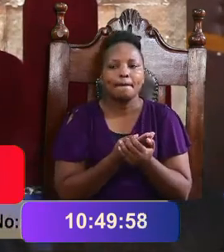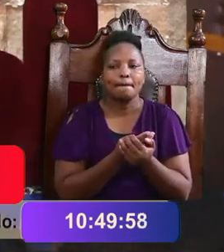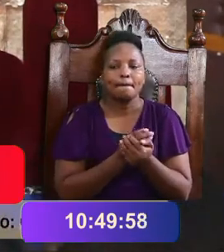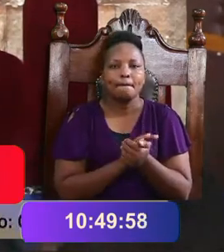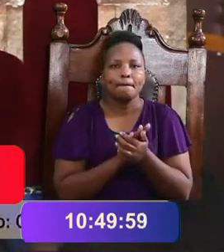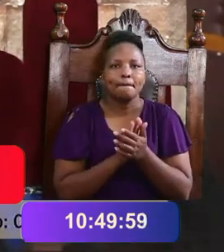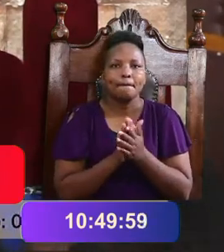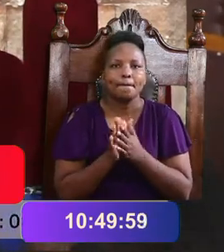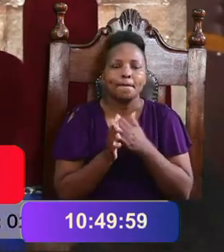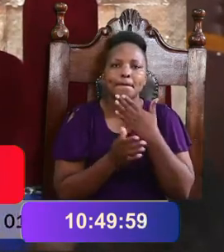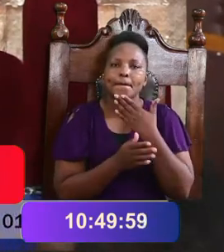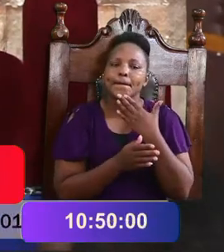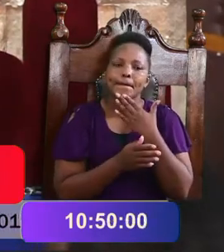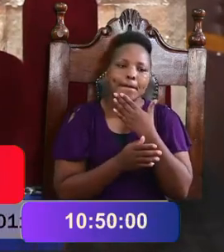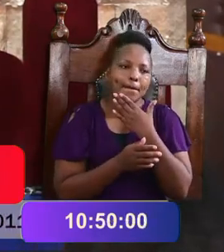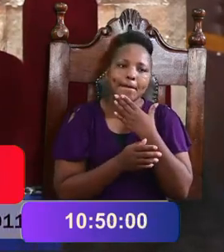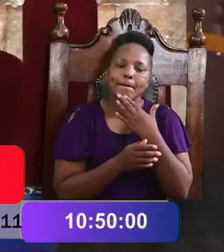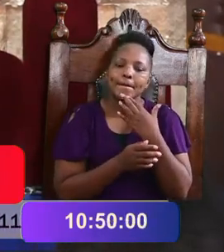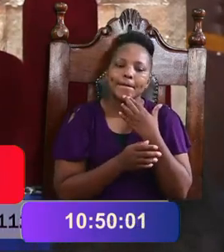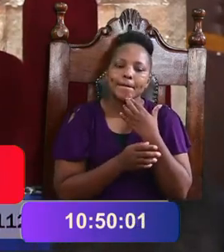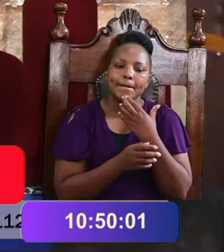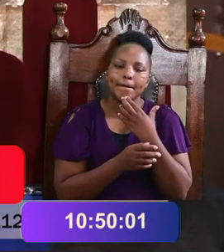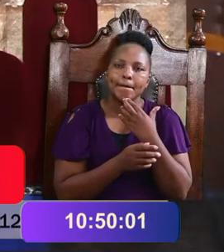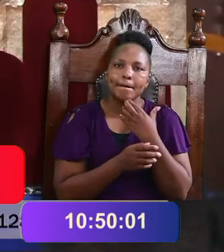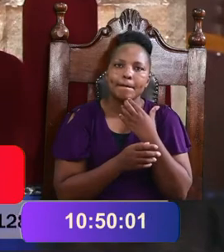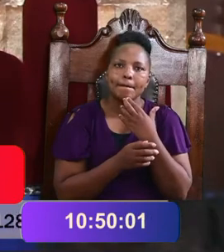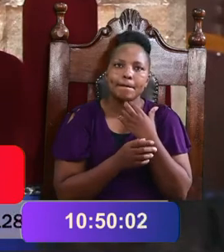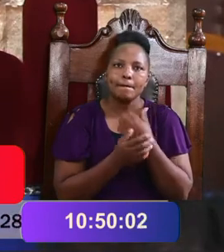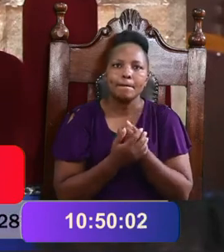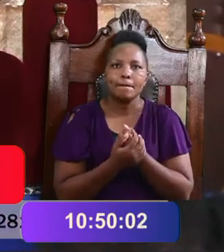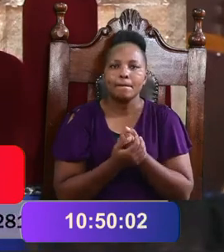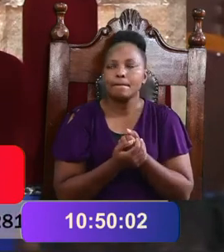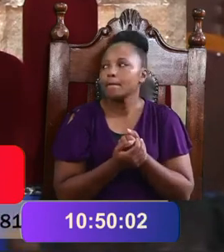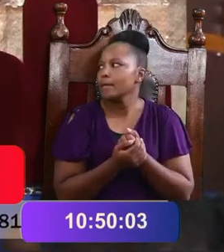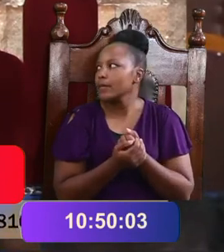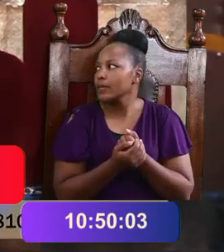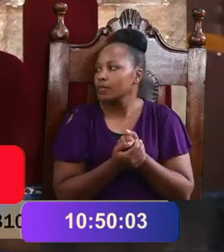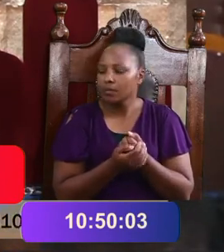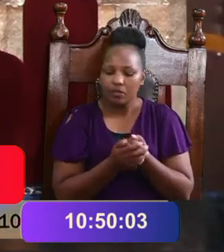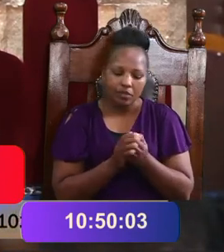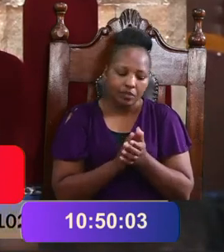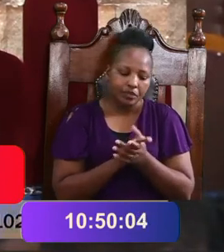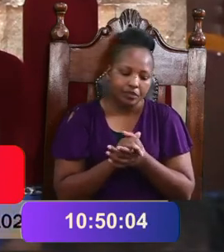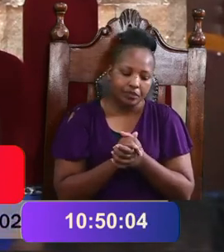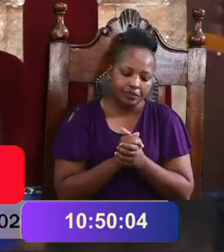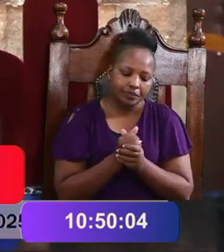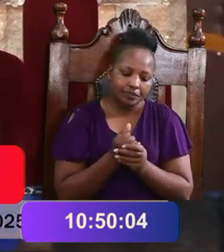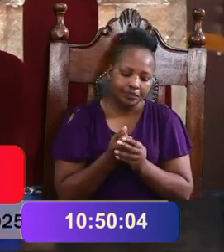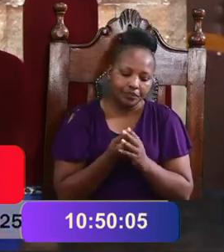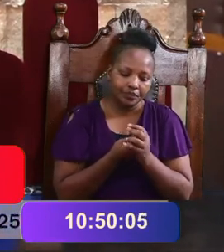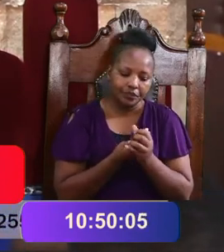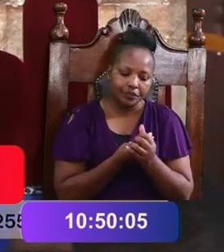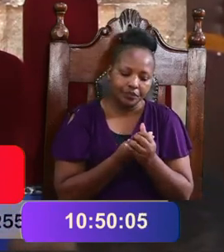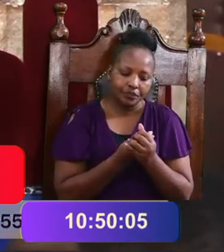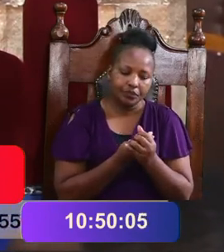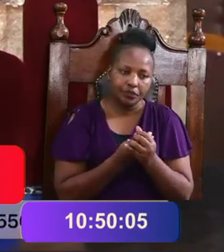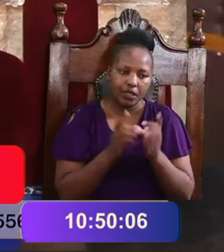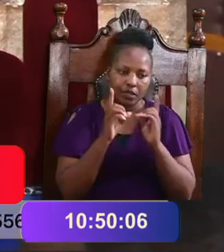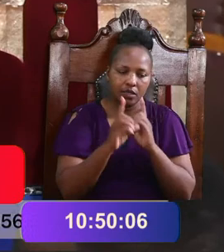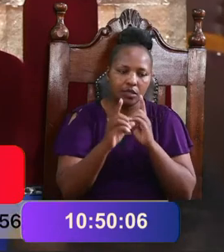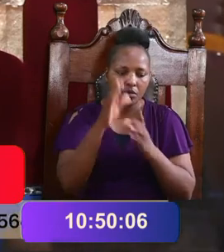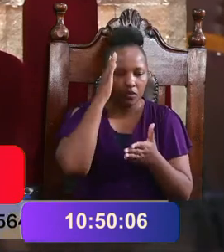Bwana tulifunzwa na wale wanaitwa the apostles, mitume, the apostles